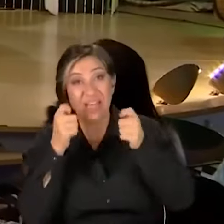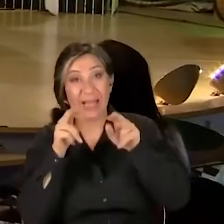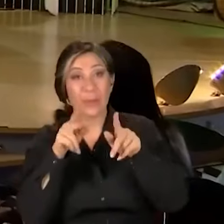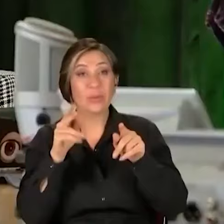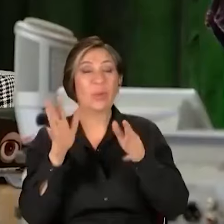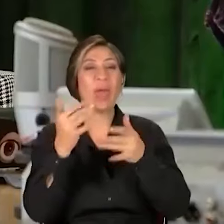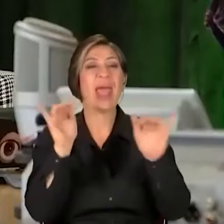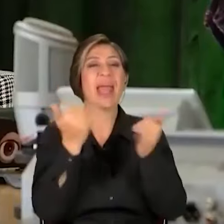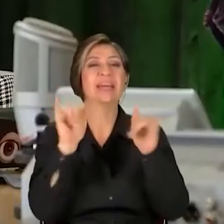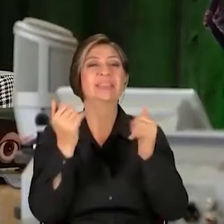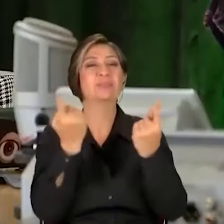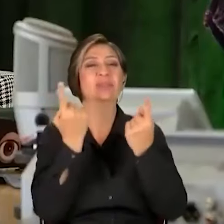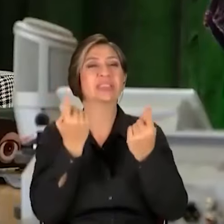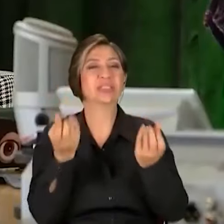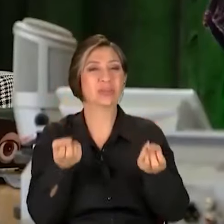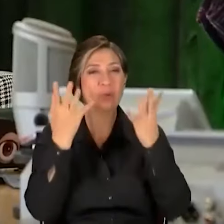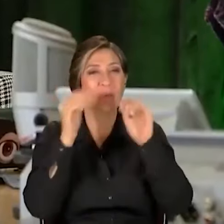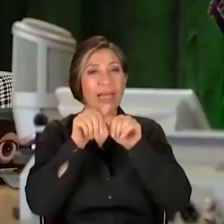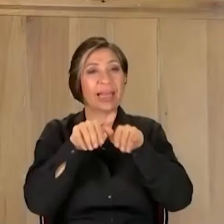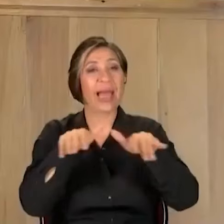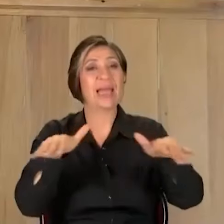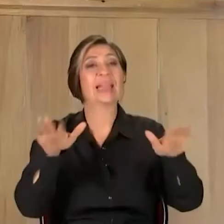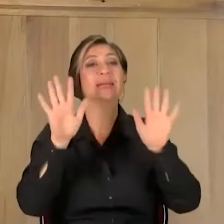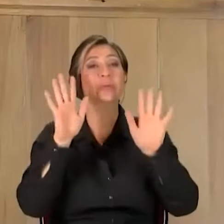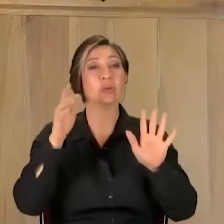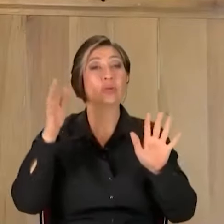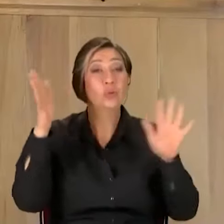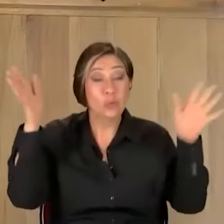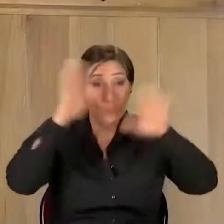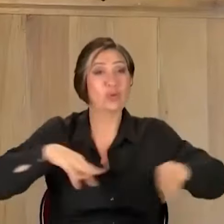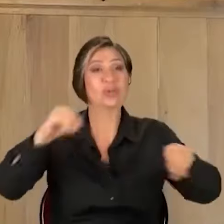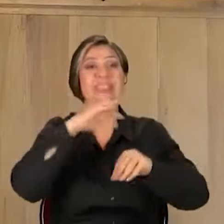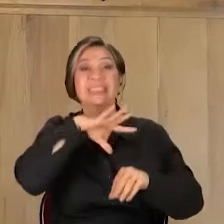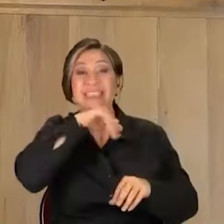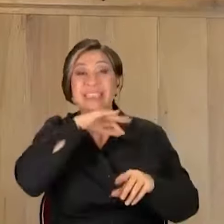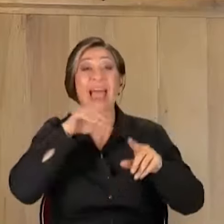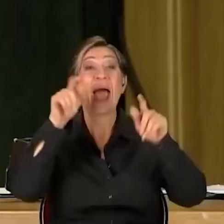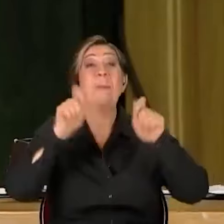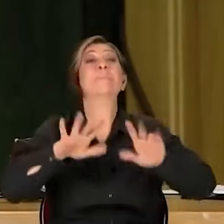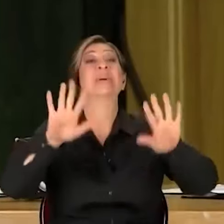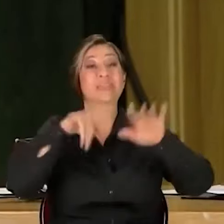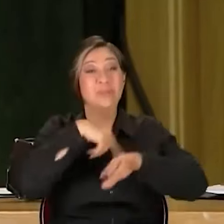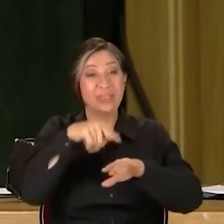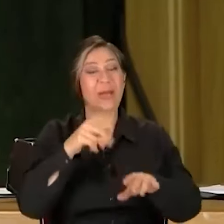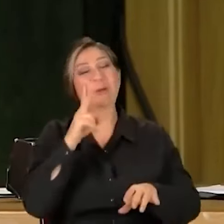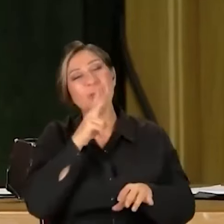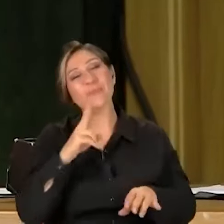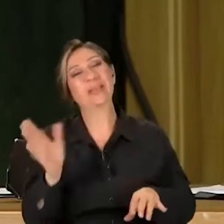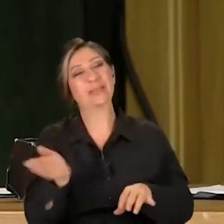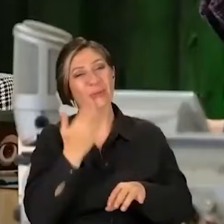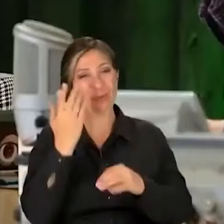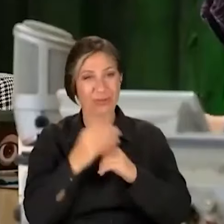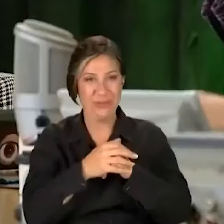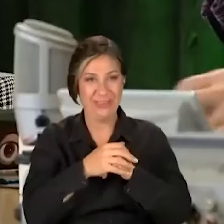şeyler. Eğlenceli bir şey çıkıyor. Yani yaygınlaşmadığı sürece, tüm teyzeler böyle şeyler yapmadığı sürece gülüp geçiyoruz ama